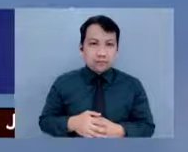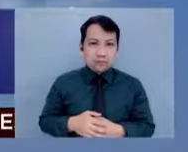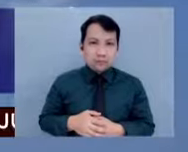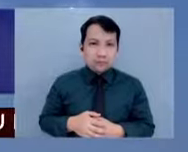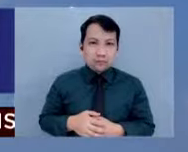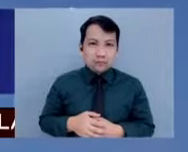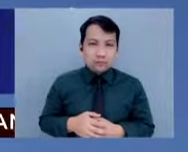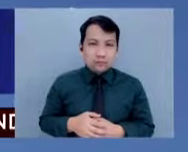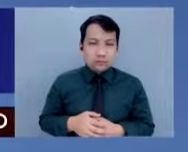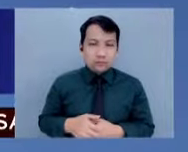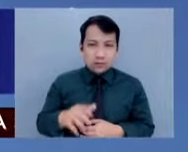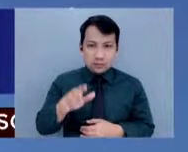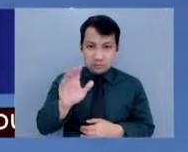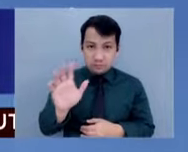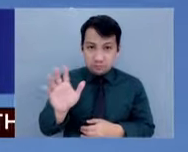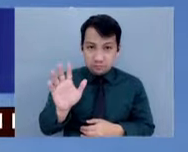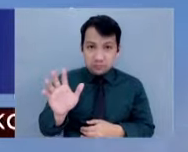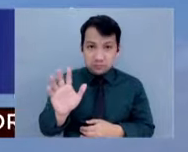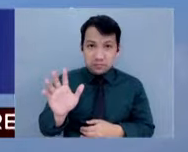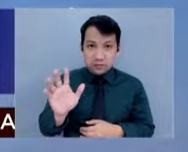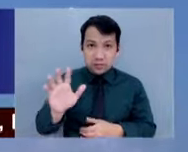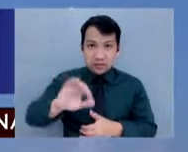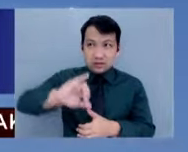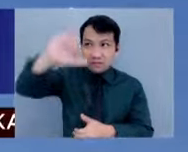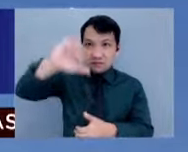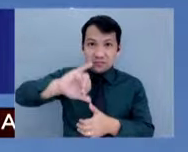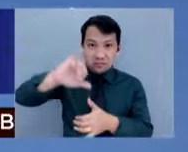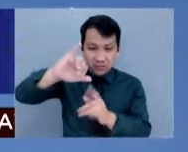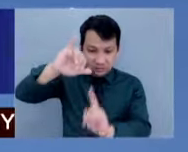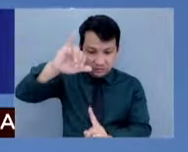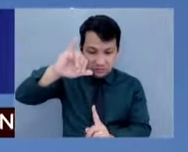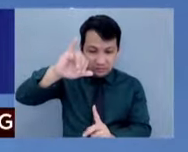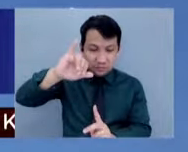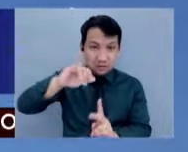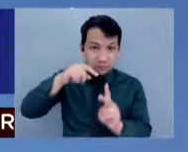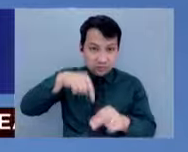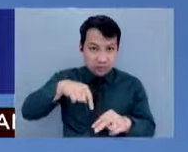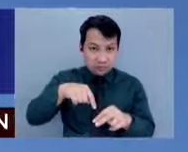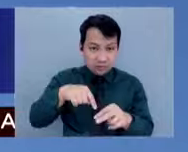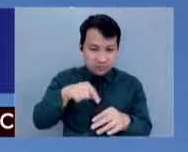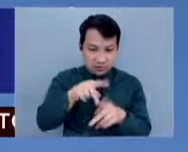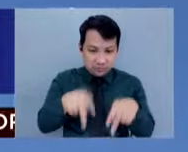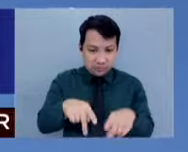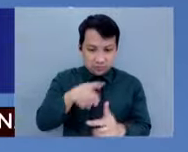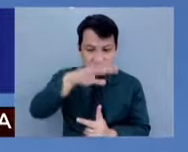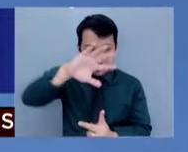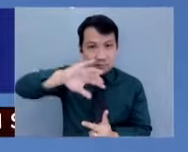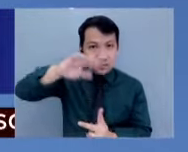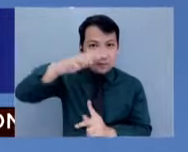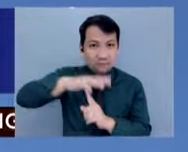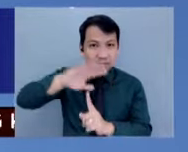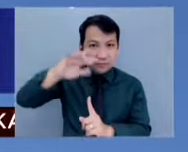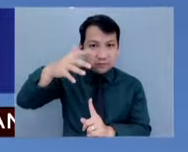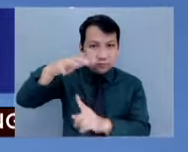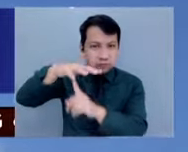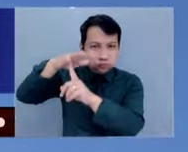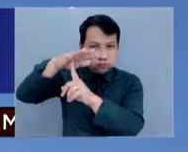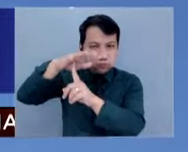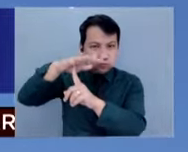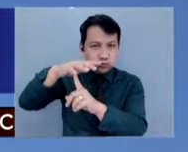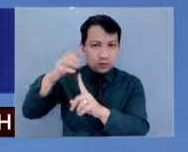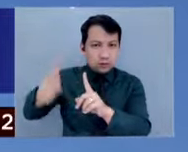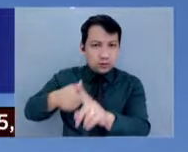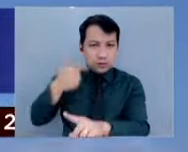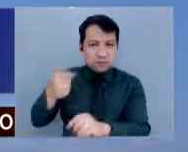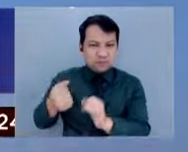50 feet lang ang layo ng helicopter ng Chinese Navy sa mga marine biologist at nagtagal ang kanilang pangharas